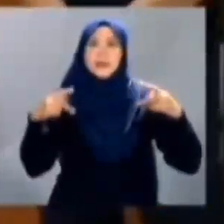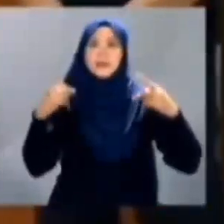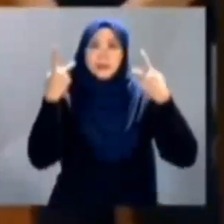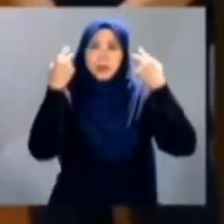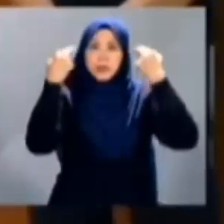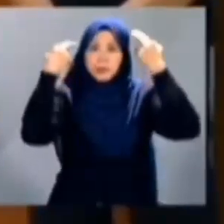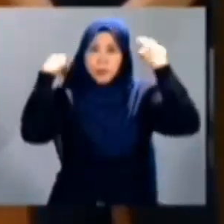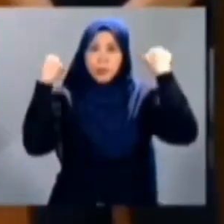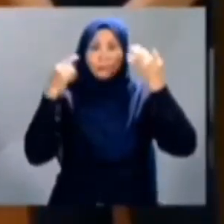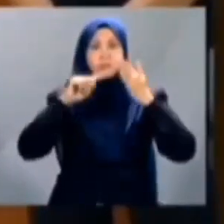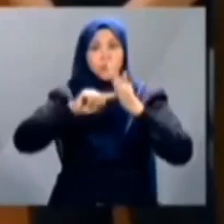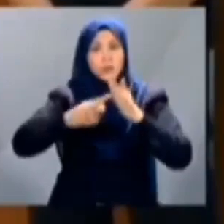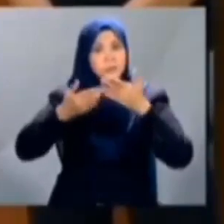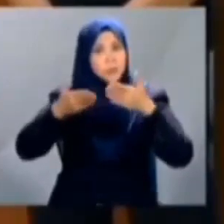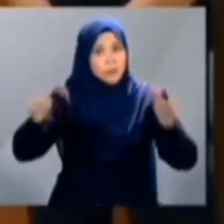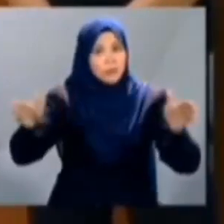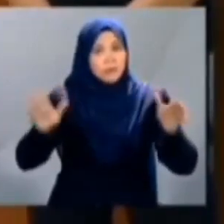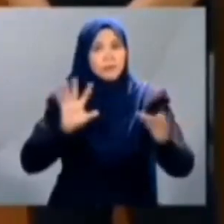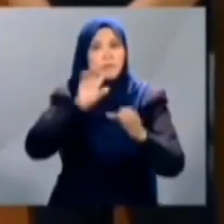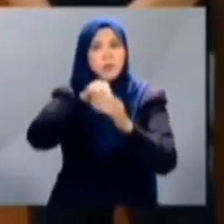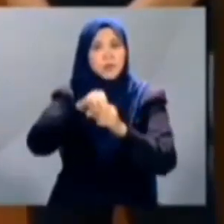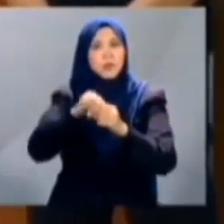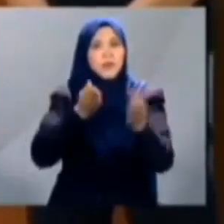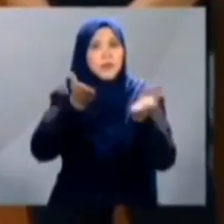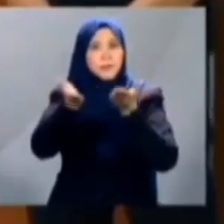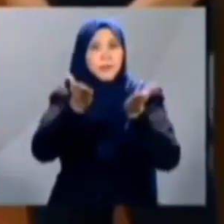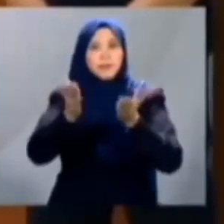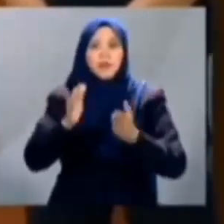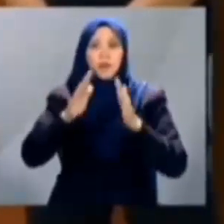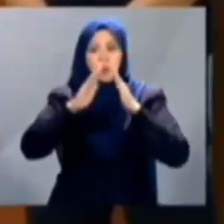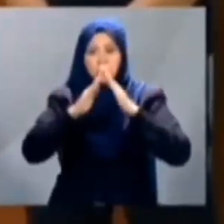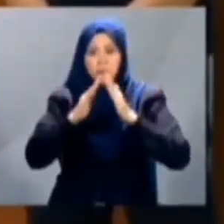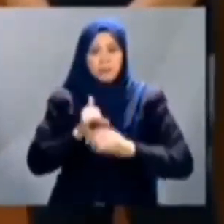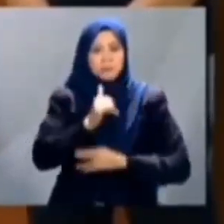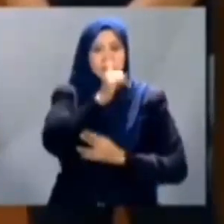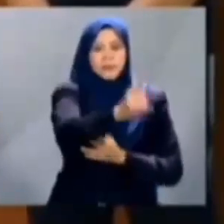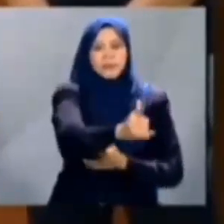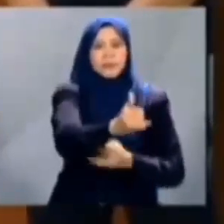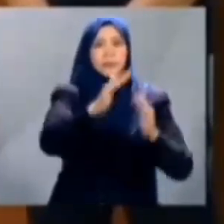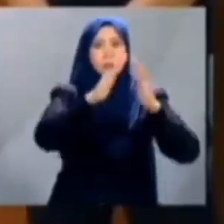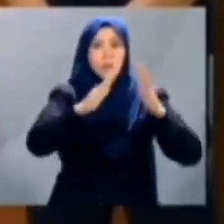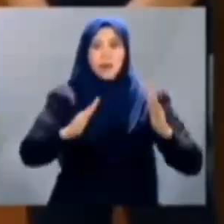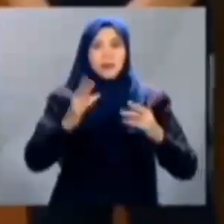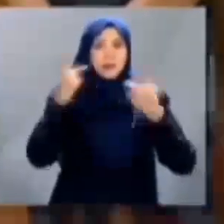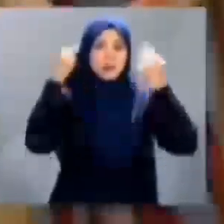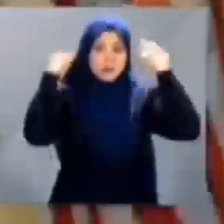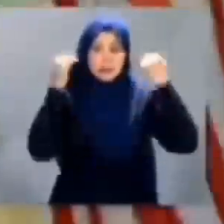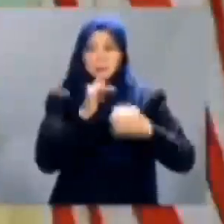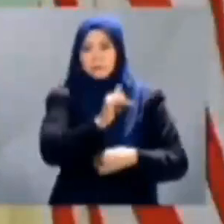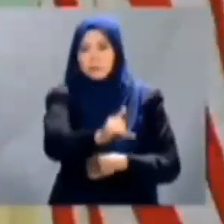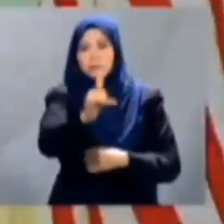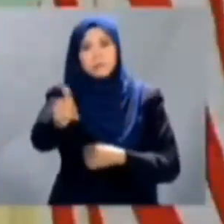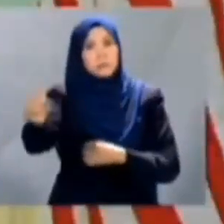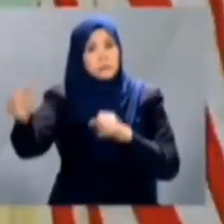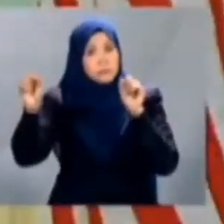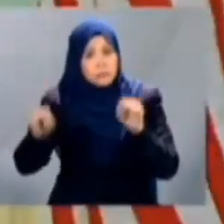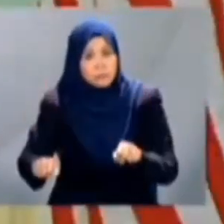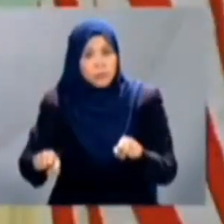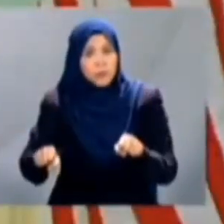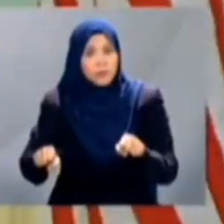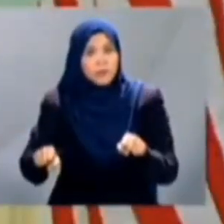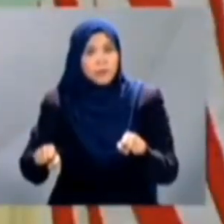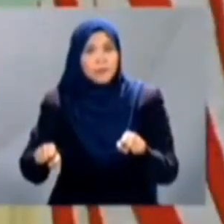beroperasi Adakah ini termasuk Hikmat akunting rambut dari rumah kerumah pilih ke Jeddah buka